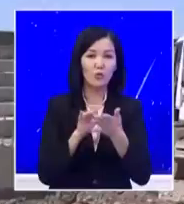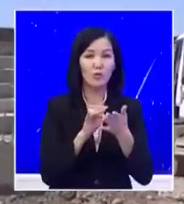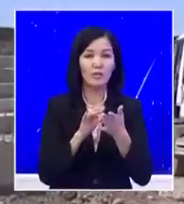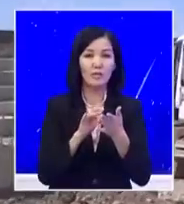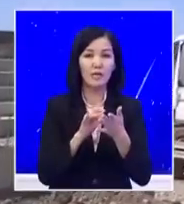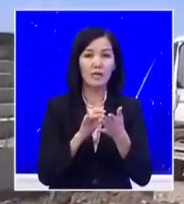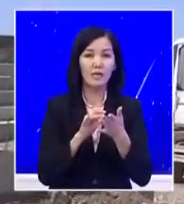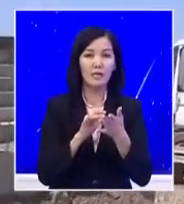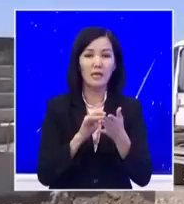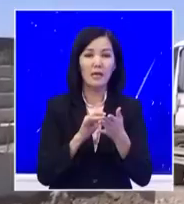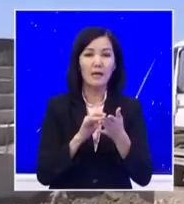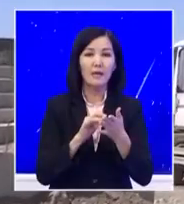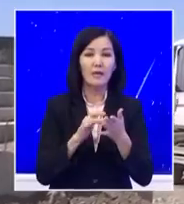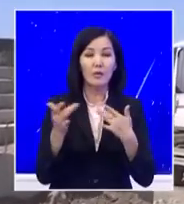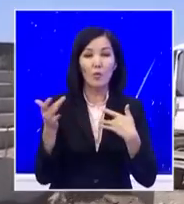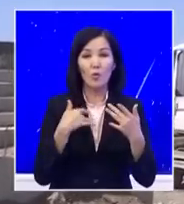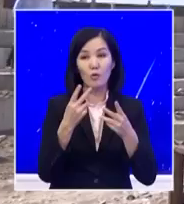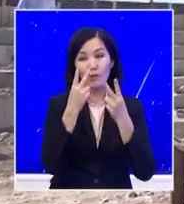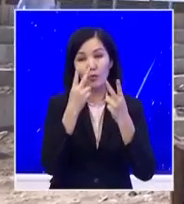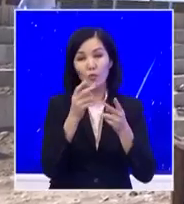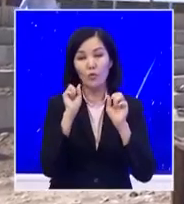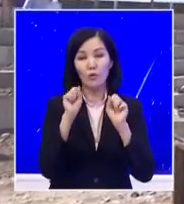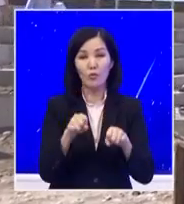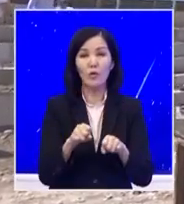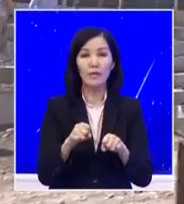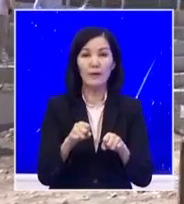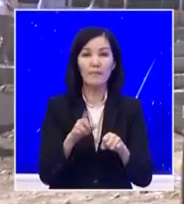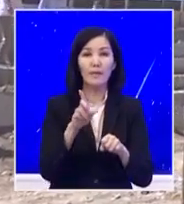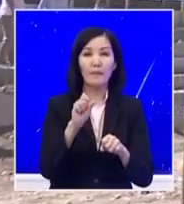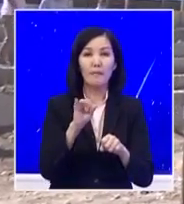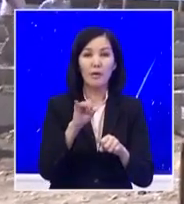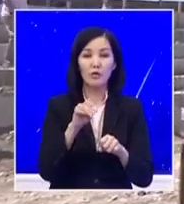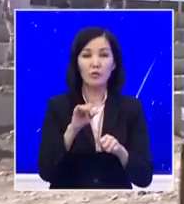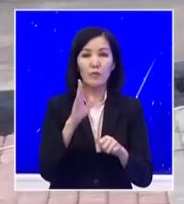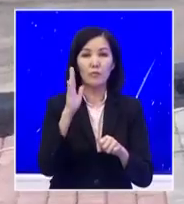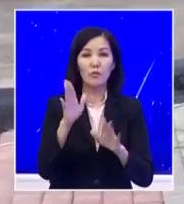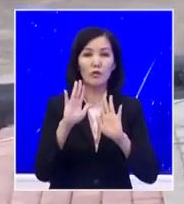аспан астындағы сахнада қойылымдар тамашалайды. Батыржан Байжұманов болашақ саябақтың